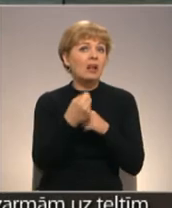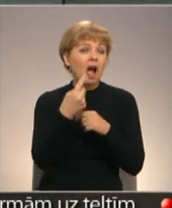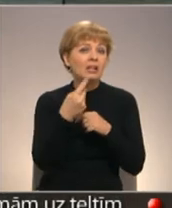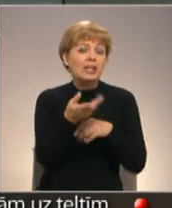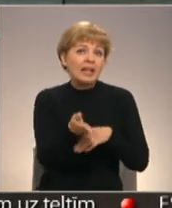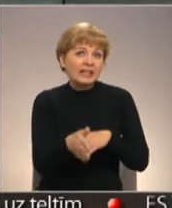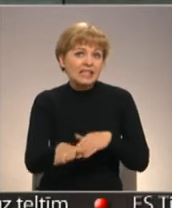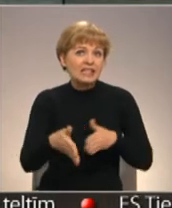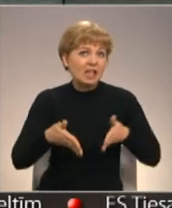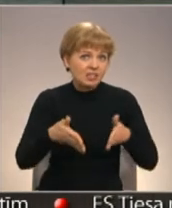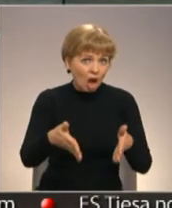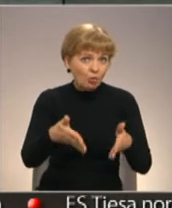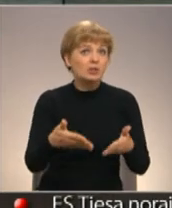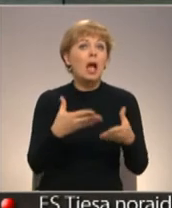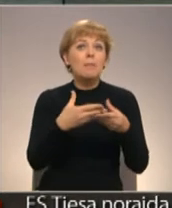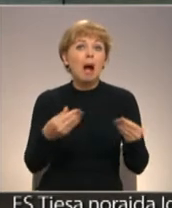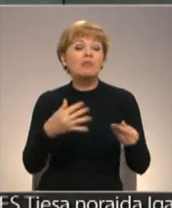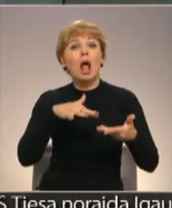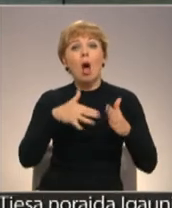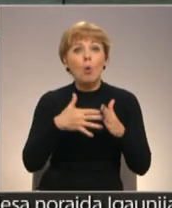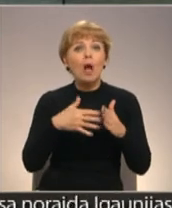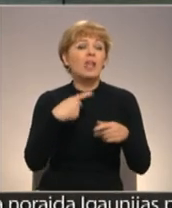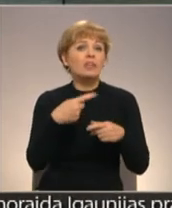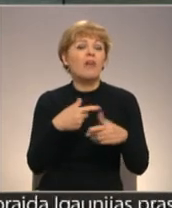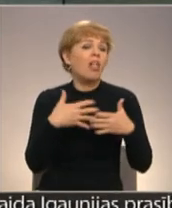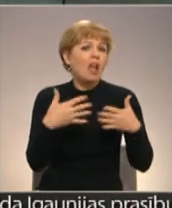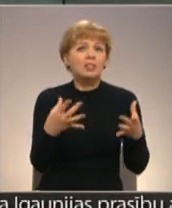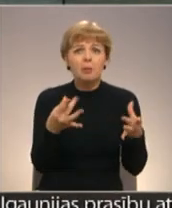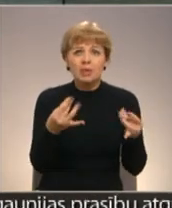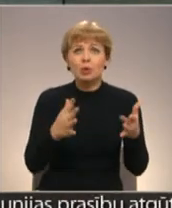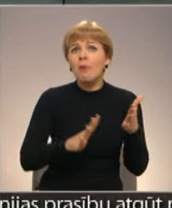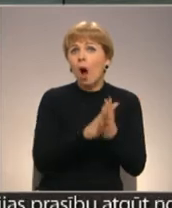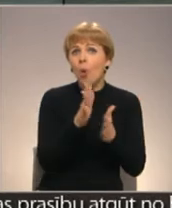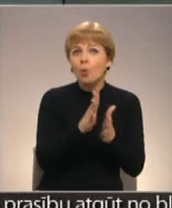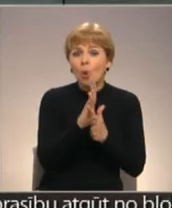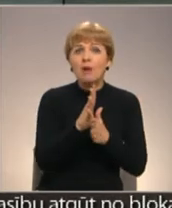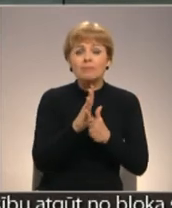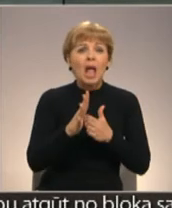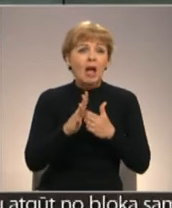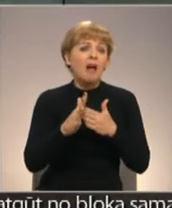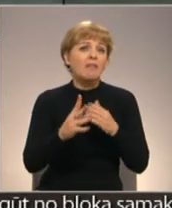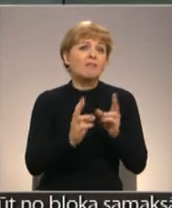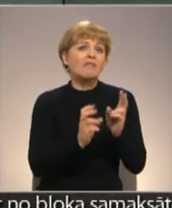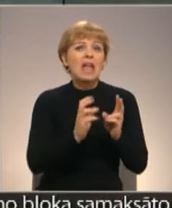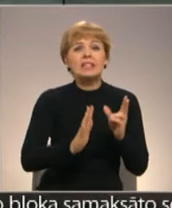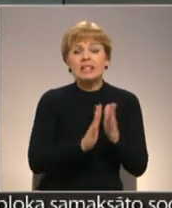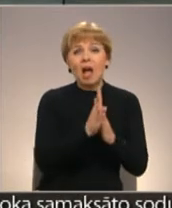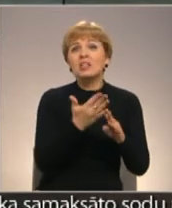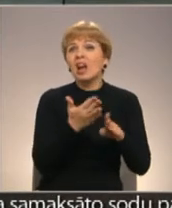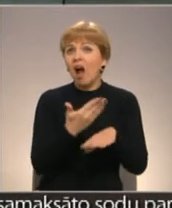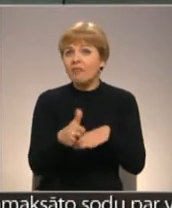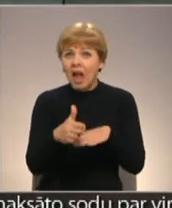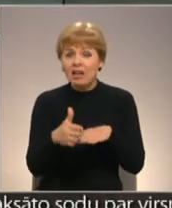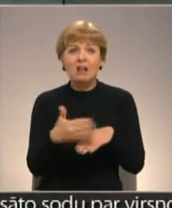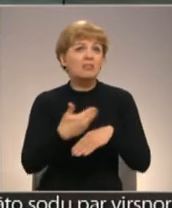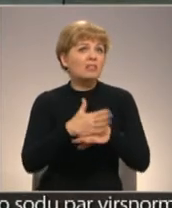liels mitrums, auga veģetācija kavējas un daļa izskaloto kultūru būs jāpārsēj. Auga arī zemnieku bāžas par ziemā